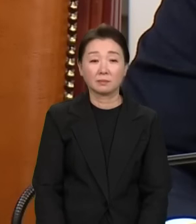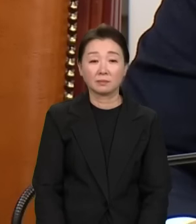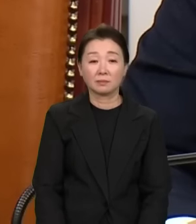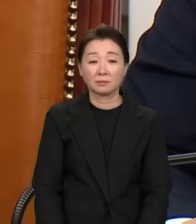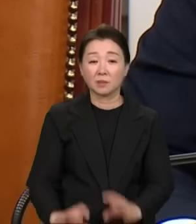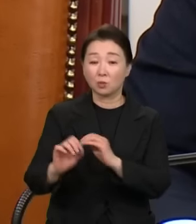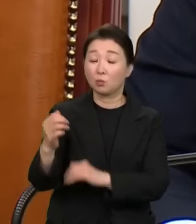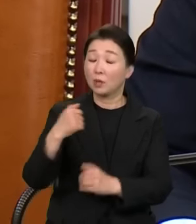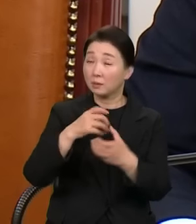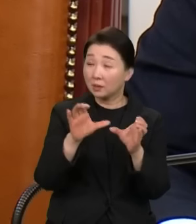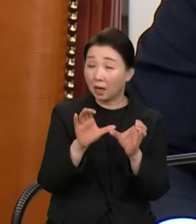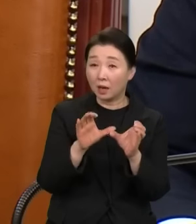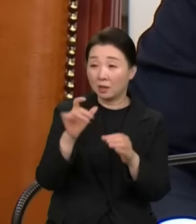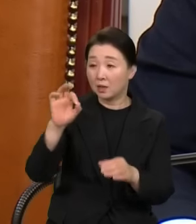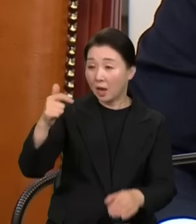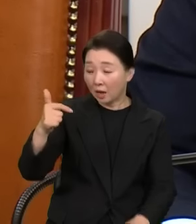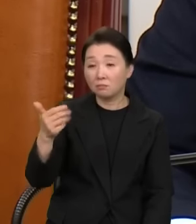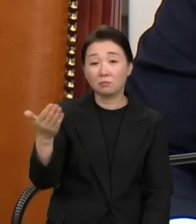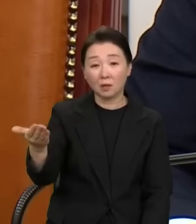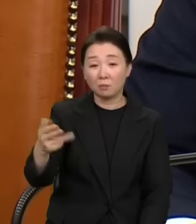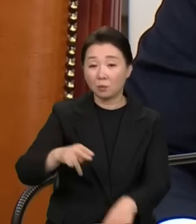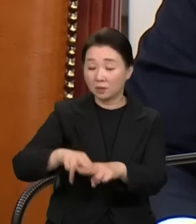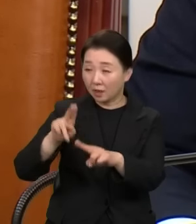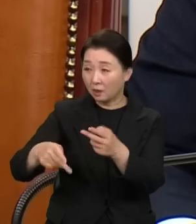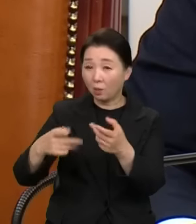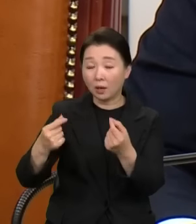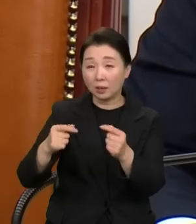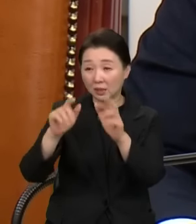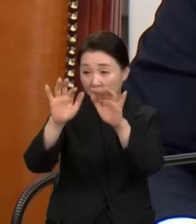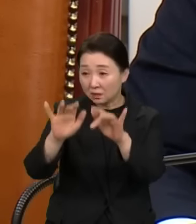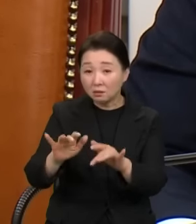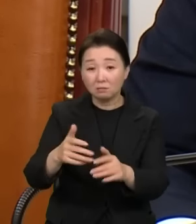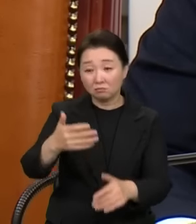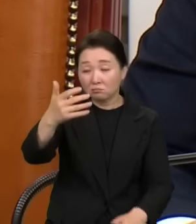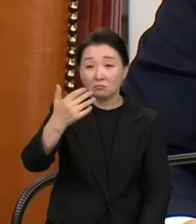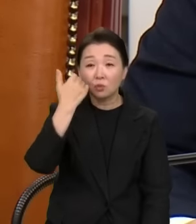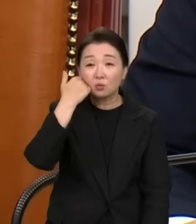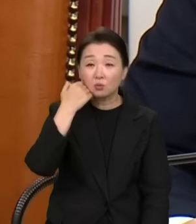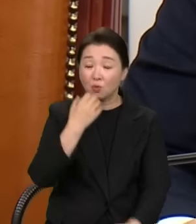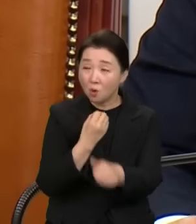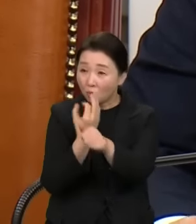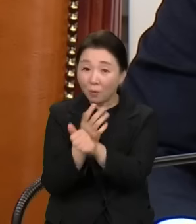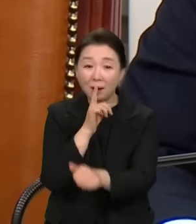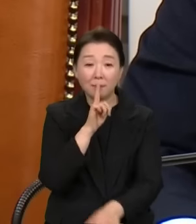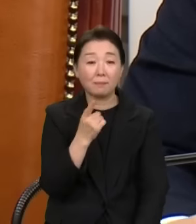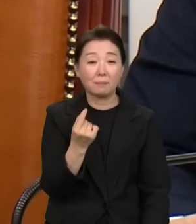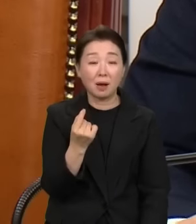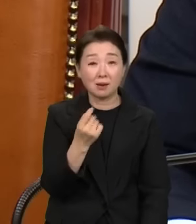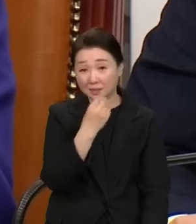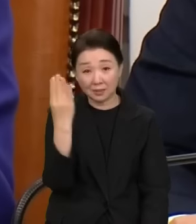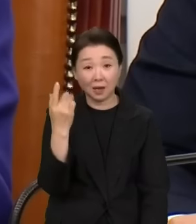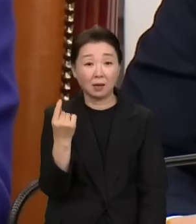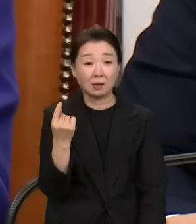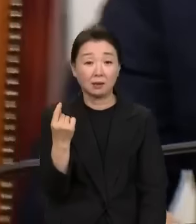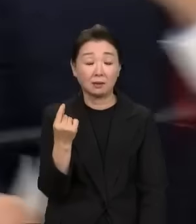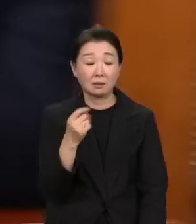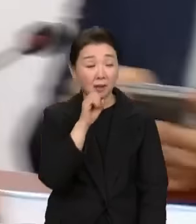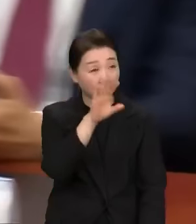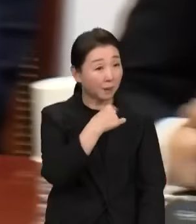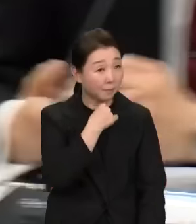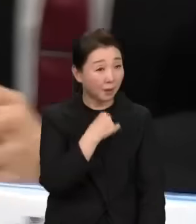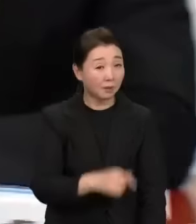국민의힘 당에서 한동훈 대표 사퇴와 같은 글을 쓰는 사람들은 고발한다. 이런 기사가 나왔습니다. 제가 한 말씀